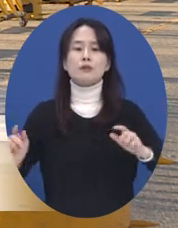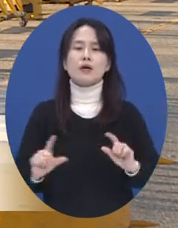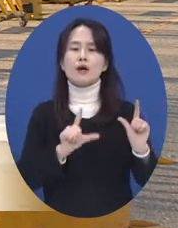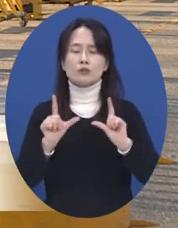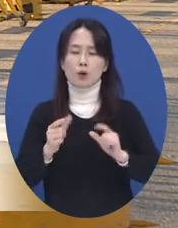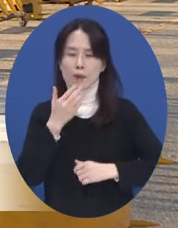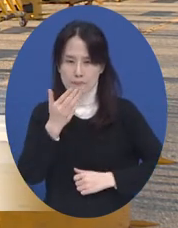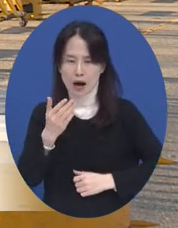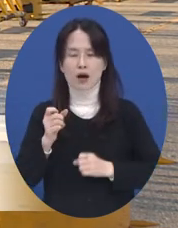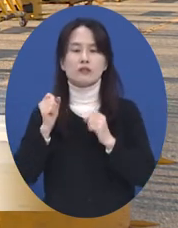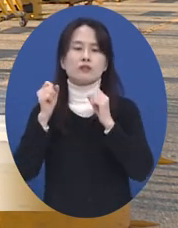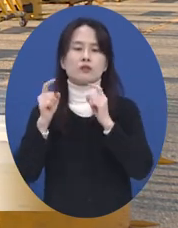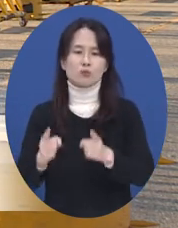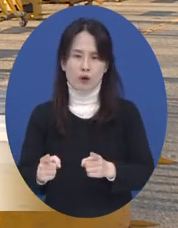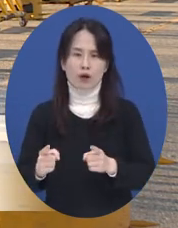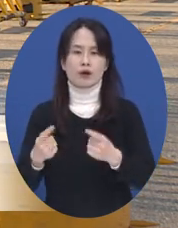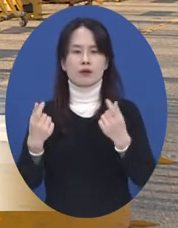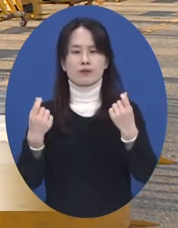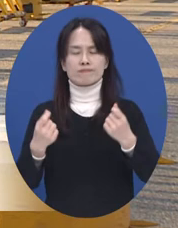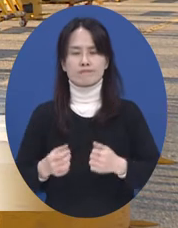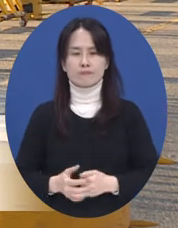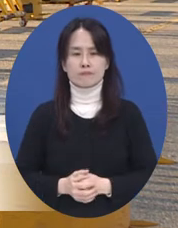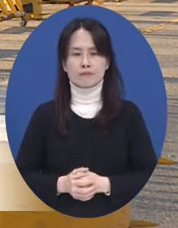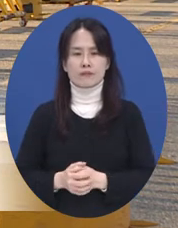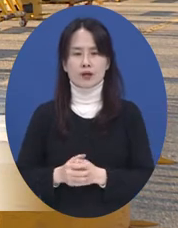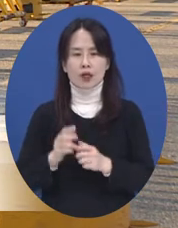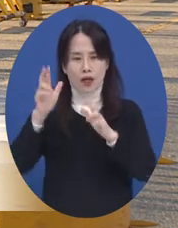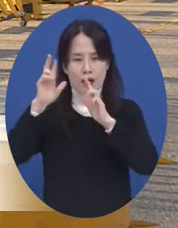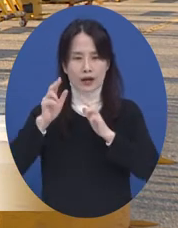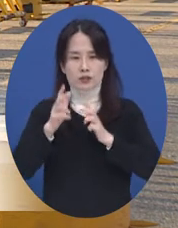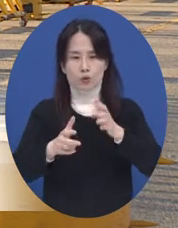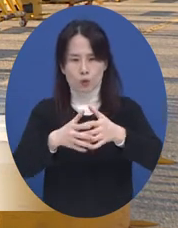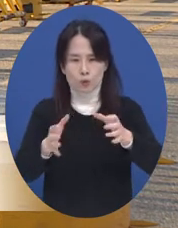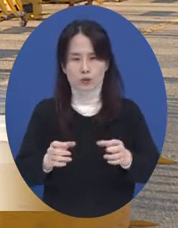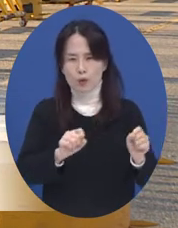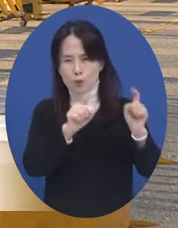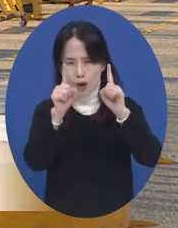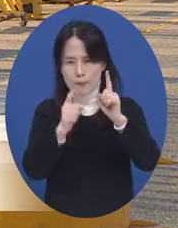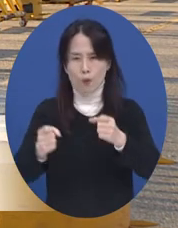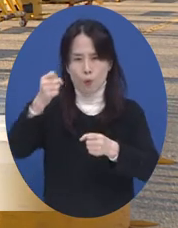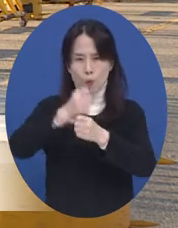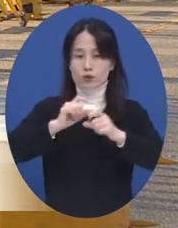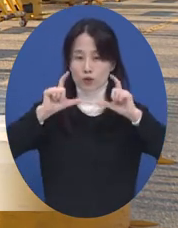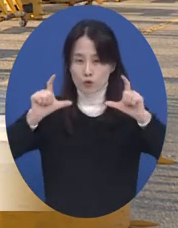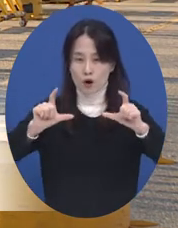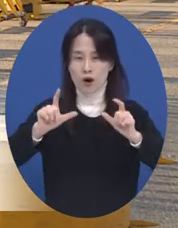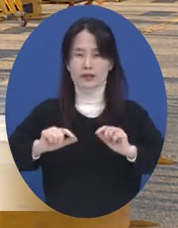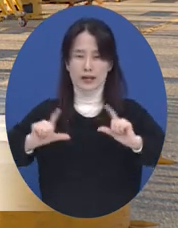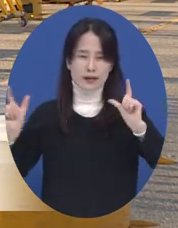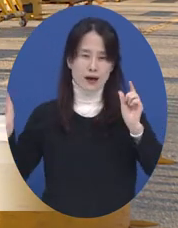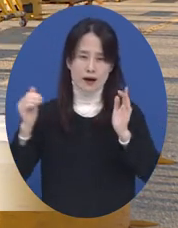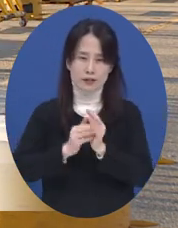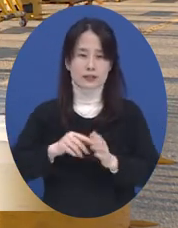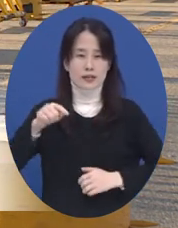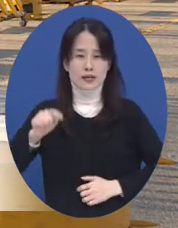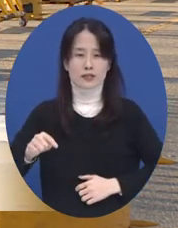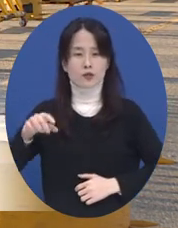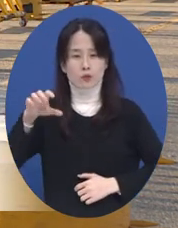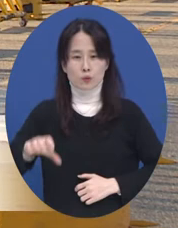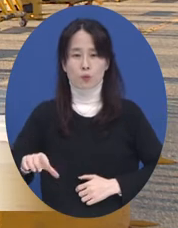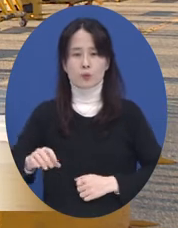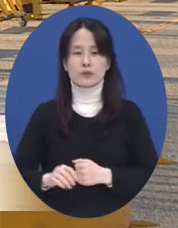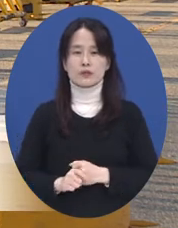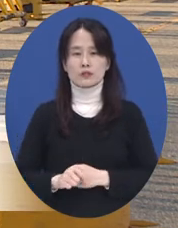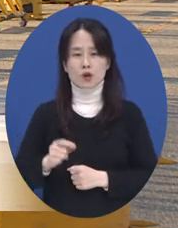안전하게 일상생활을 할수 있도록 하는 계기입니다. 개성공단 재개가 선언되는 그날까지 이